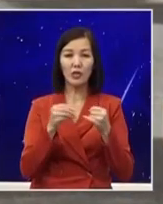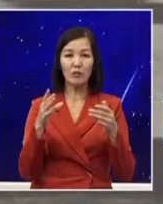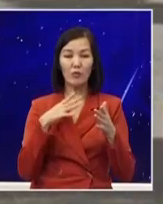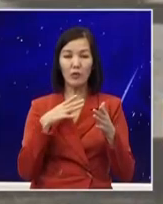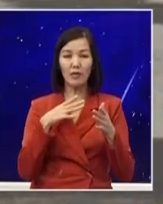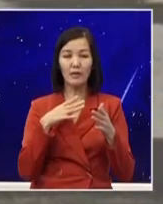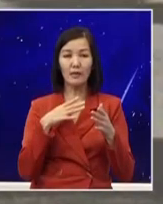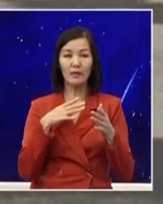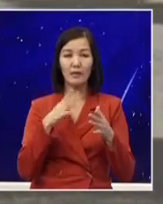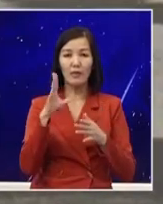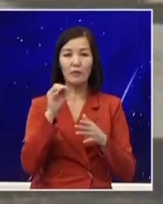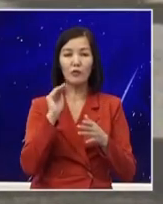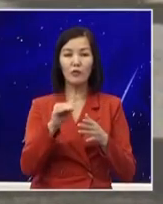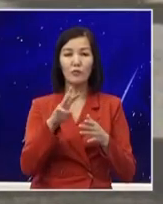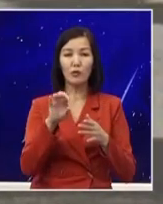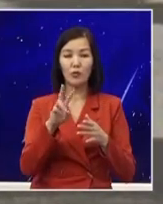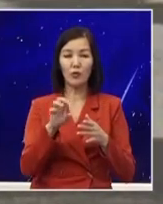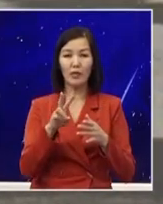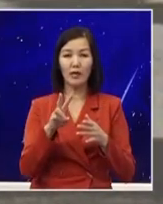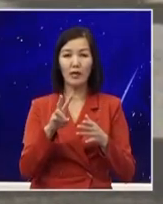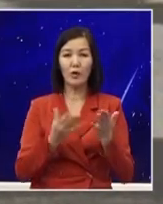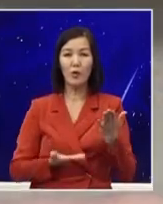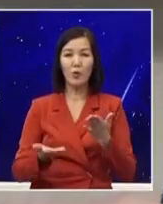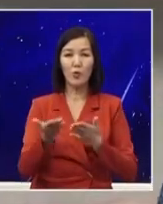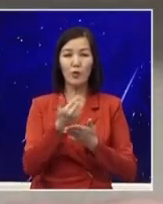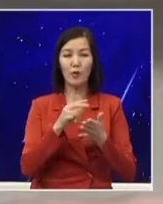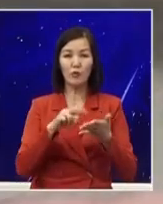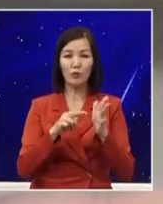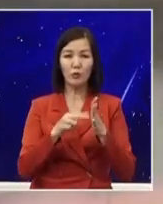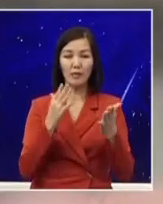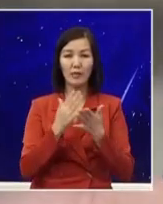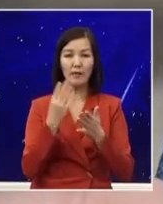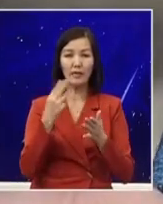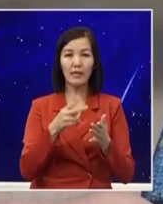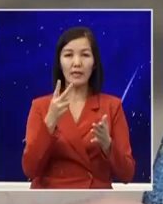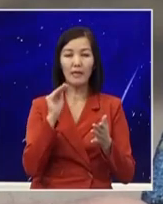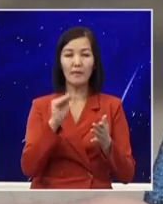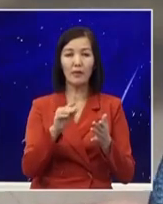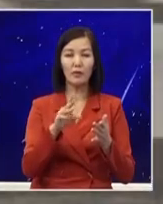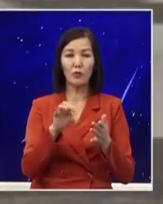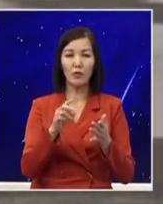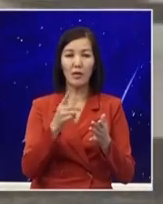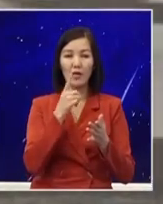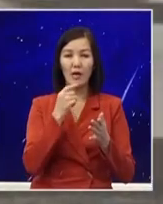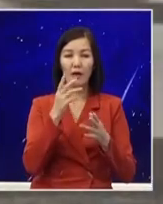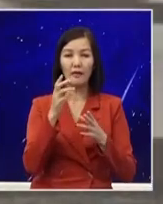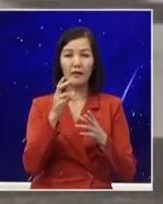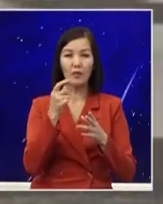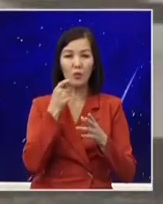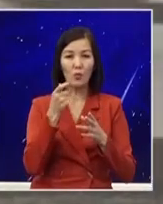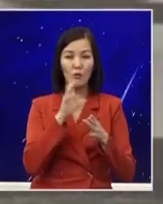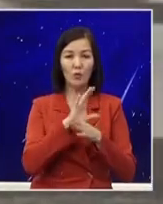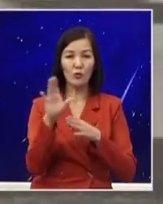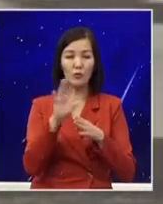Одан 500 000 тоннаға жуық өнім алу жоспарда. 42 000 тоннадан астам қант өндіру жоспарда.